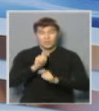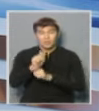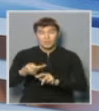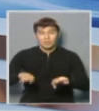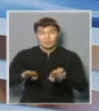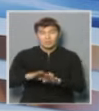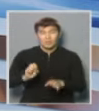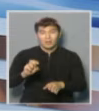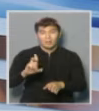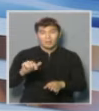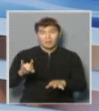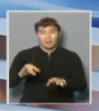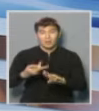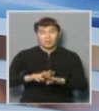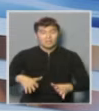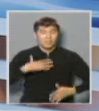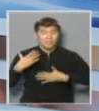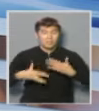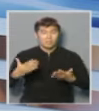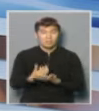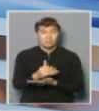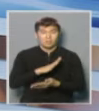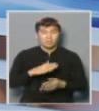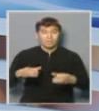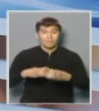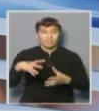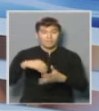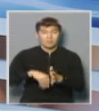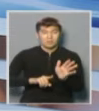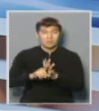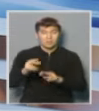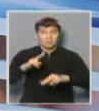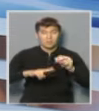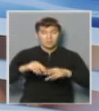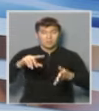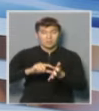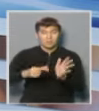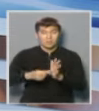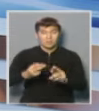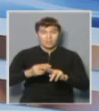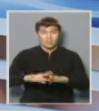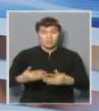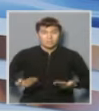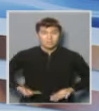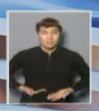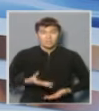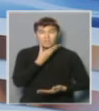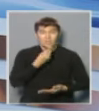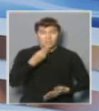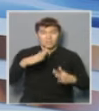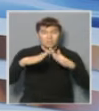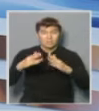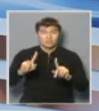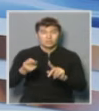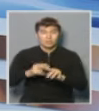комплексе «Оброй Резиденс». Радостное событие состоялось в офисе данной строительной компании. Каково мнение жителей о красивом комплексе?